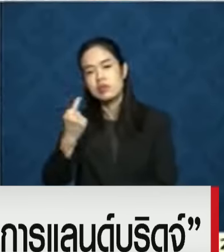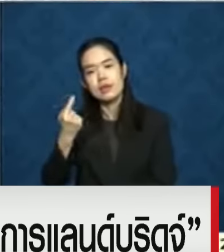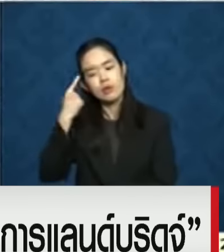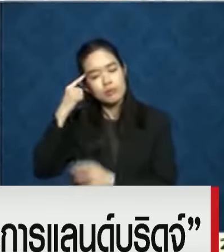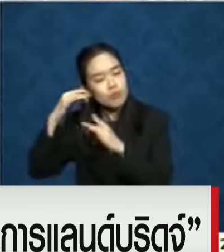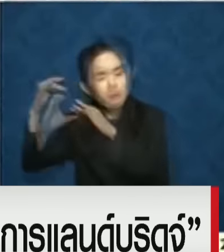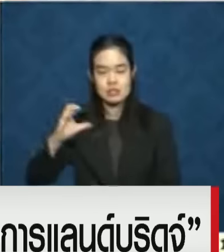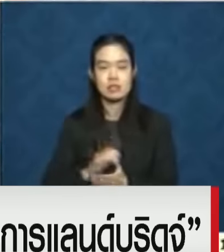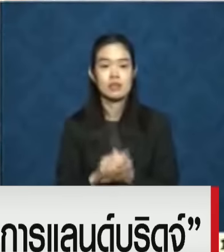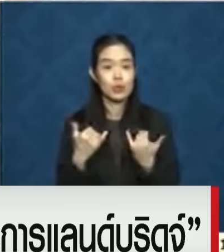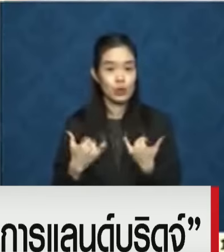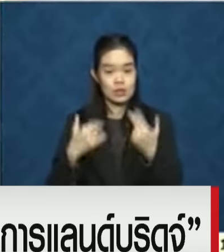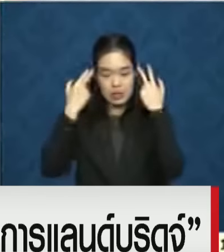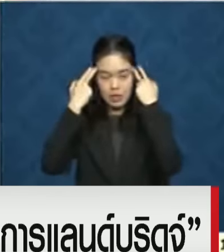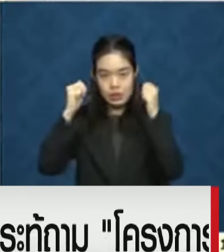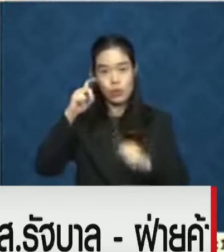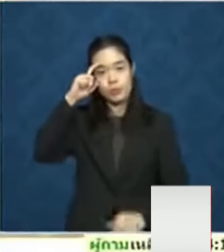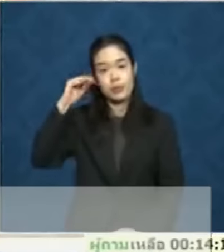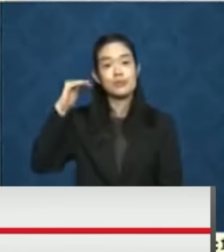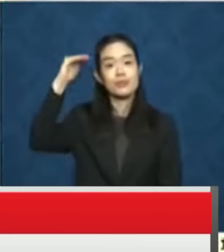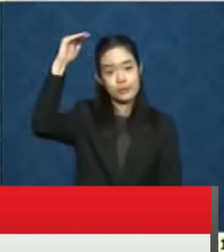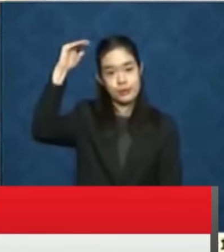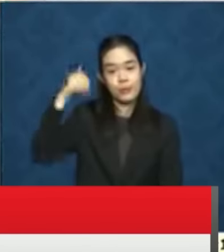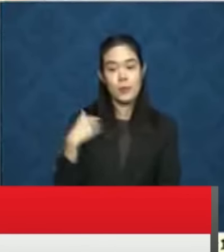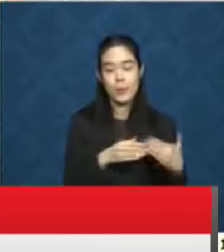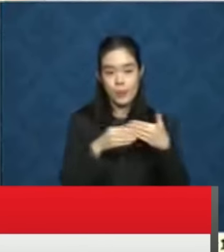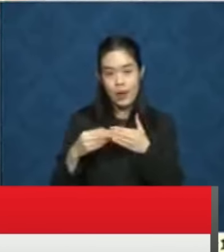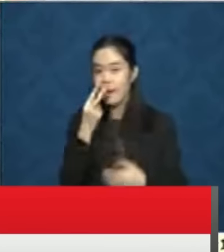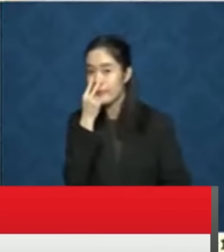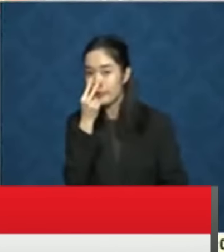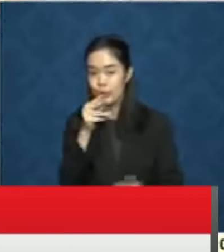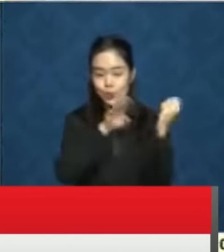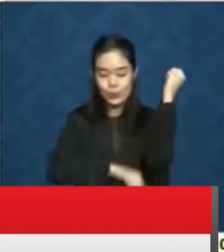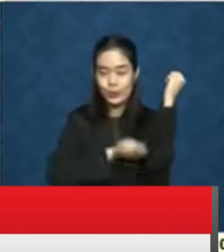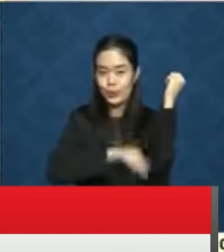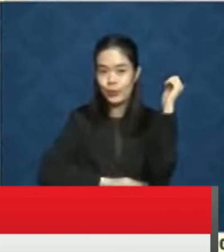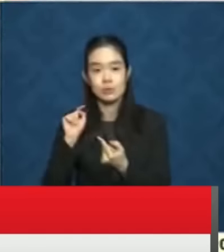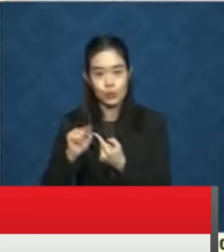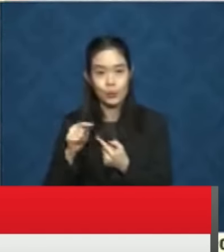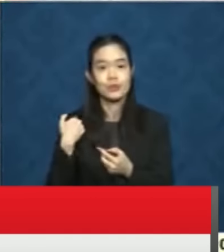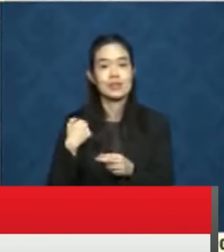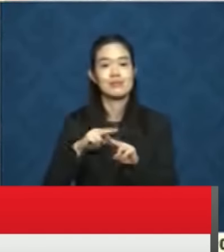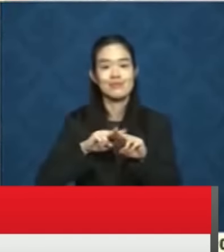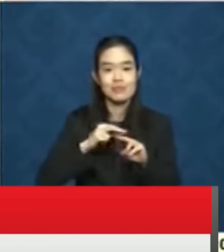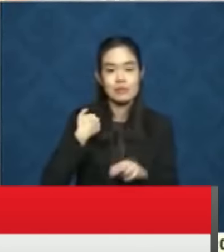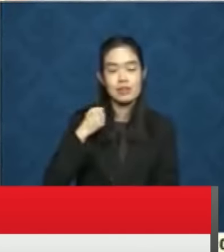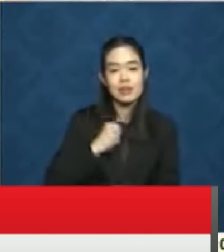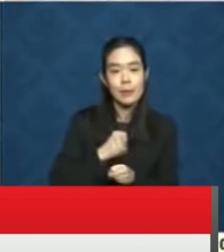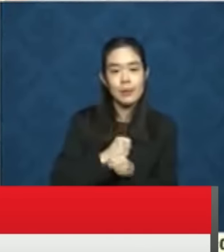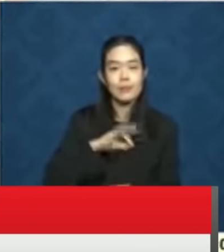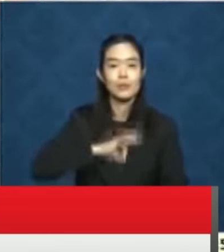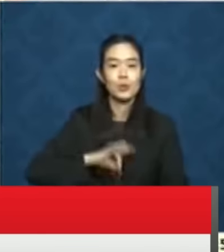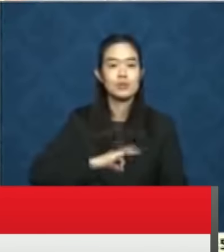นายกเศรษฐานะครับก็พาแลน์ Bridgeนะฮะไปโรดโชว์โฆษณาทั่วโลกมาแล้วนะครับผมเข้าใจดีนะครับ